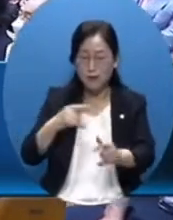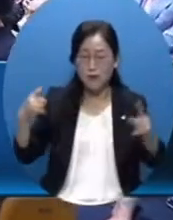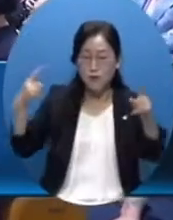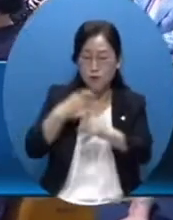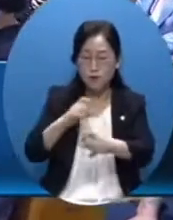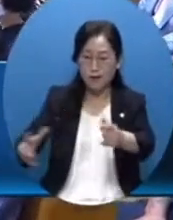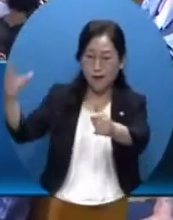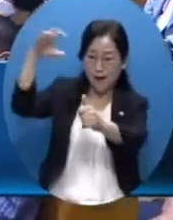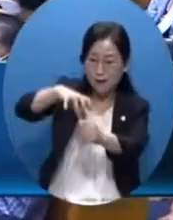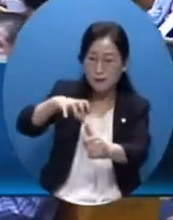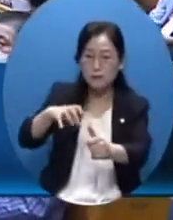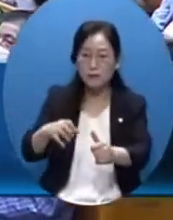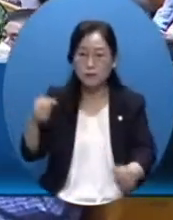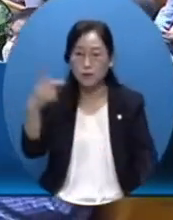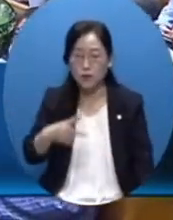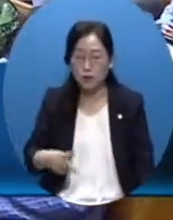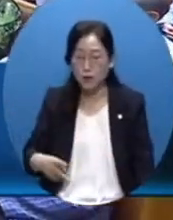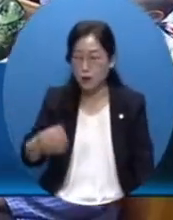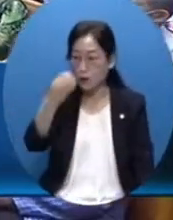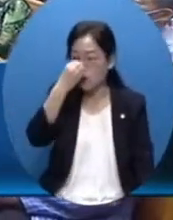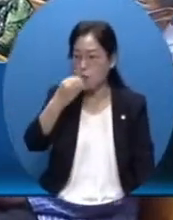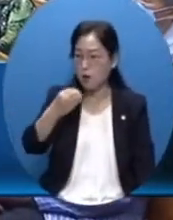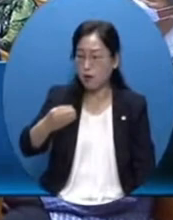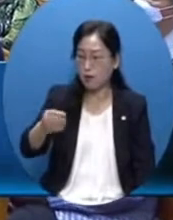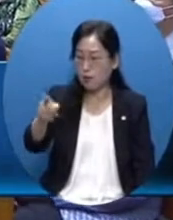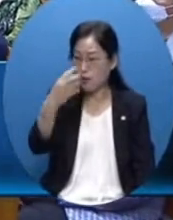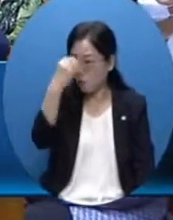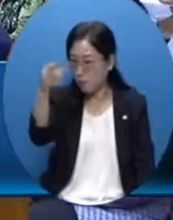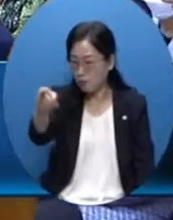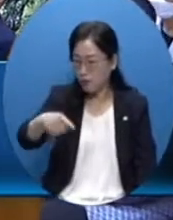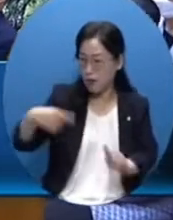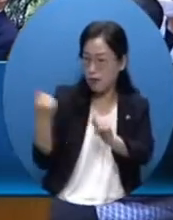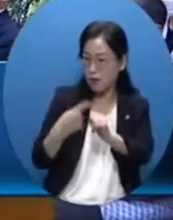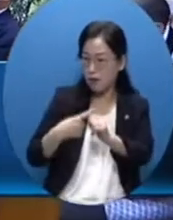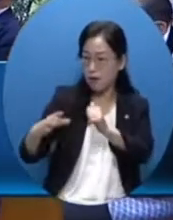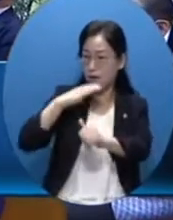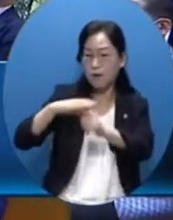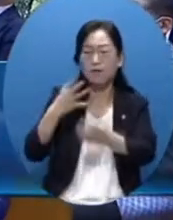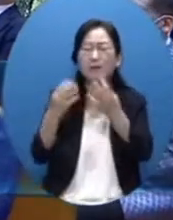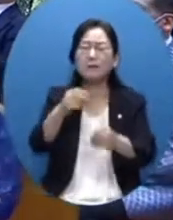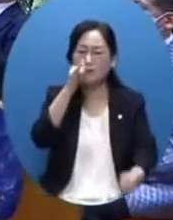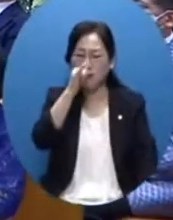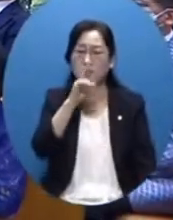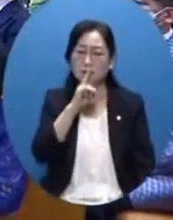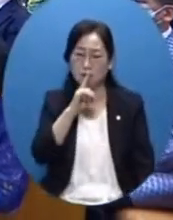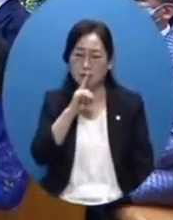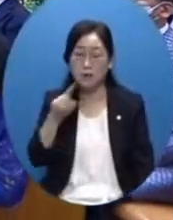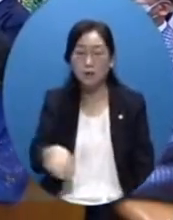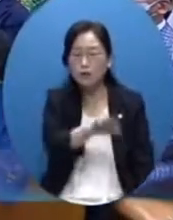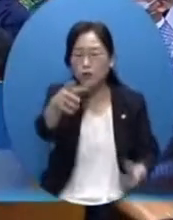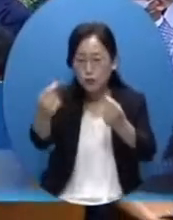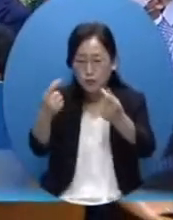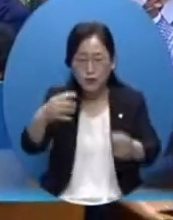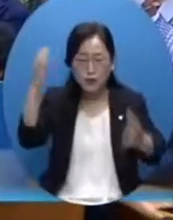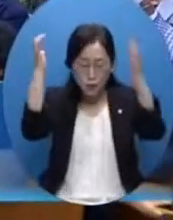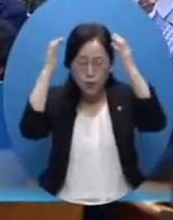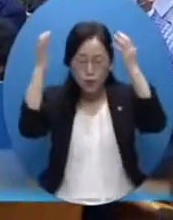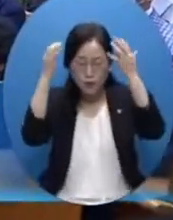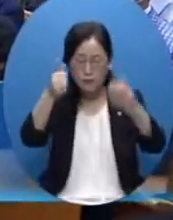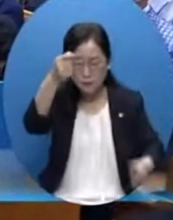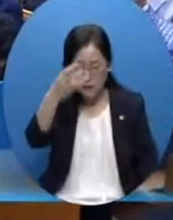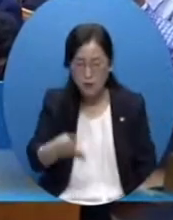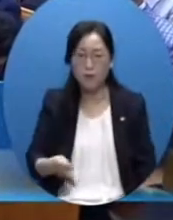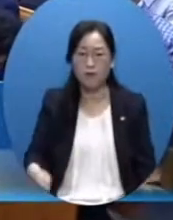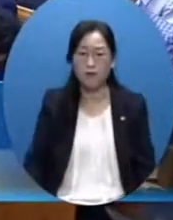하면 나를 교만하게 시는 자들이 만 싸워 니 성경은 말씀합니다 누구나 고난을 당합니다 그